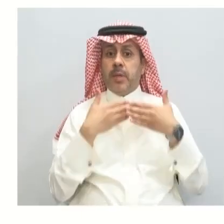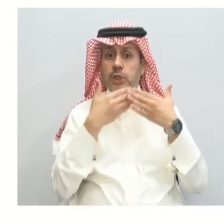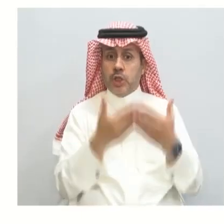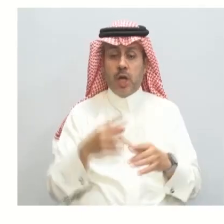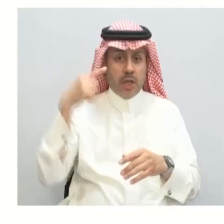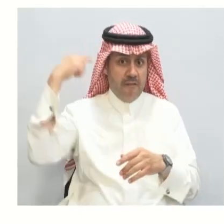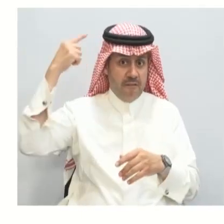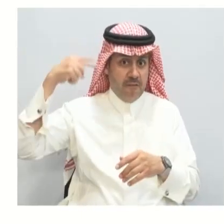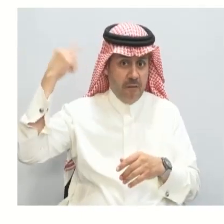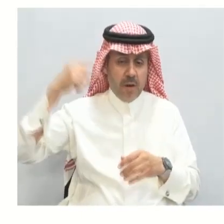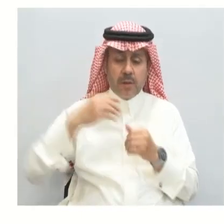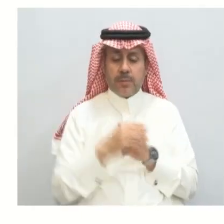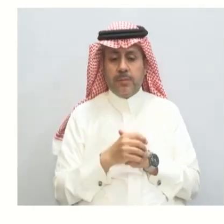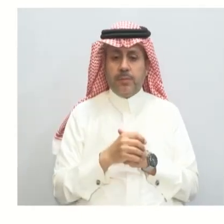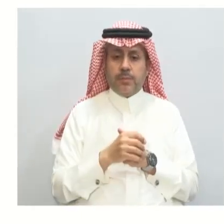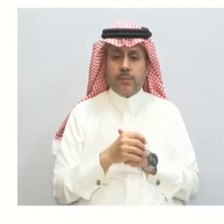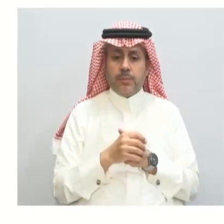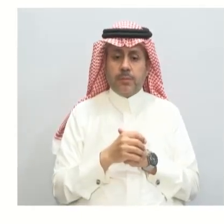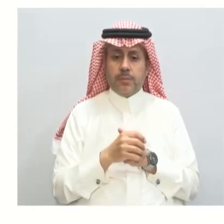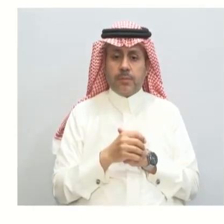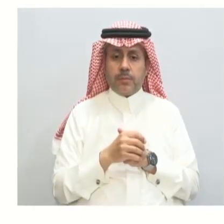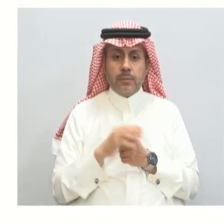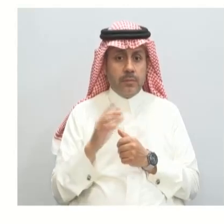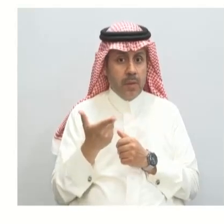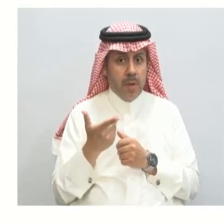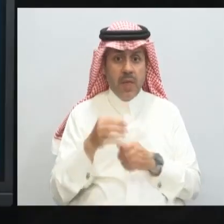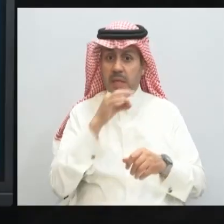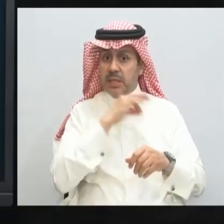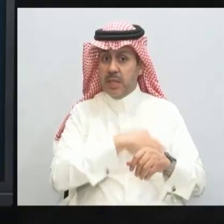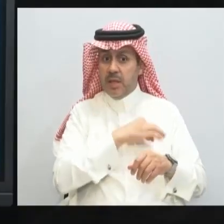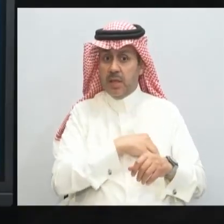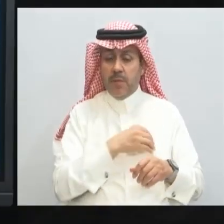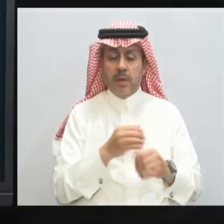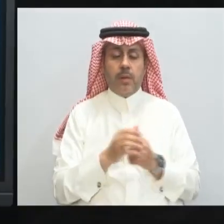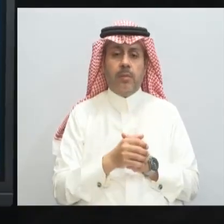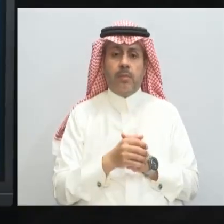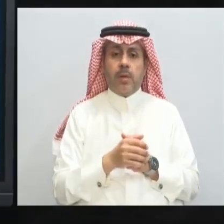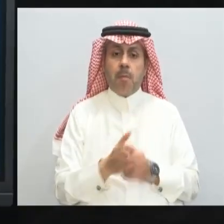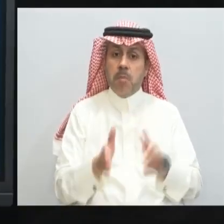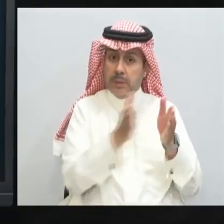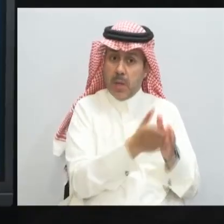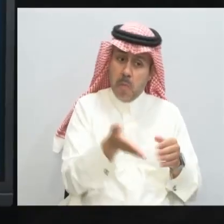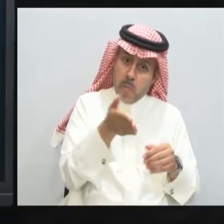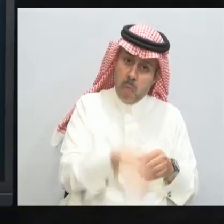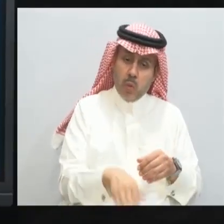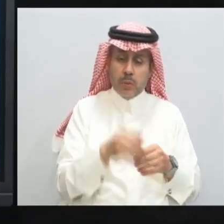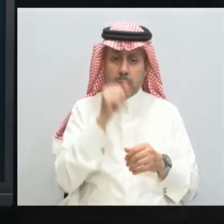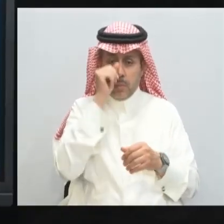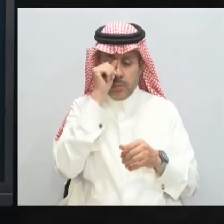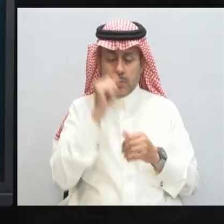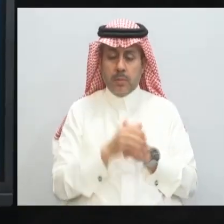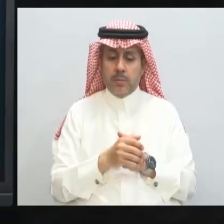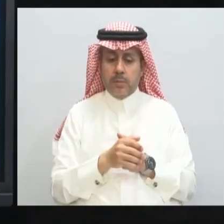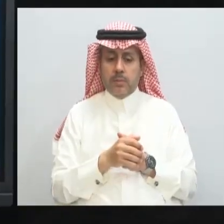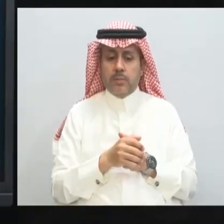يتفكر ويتامل ماذا ماذا سيستفيد بعد ان يصرف هذا المال وان يدفع